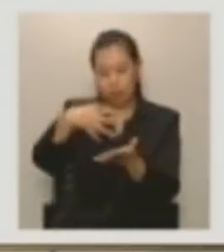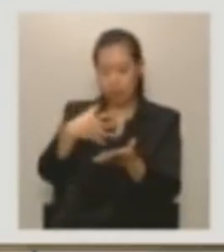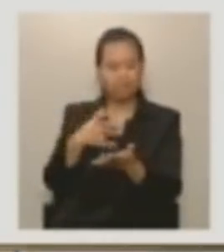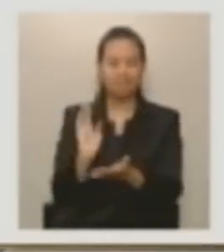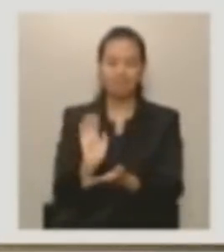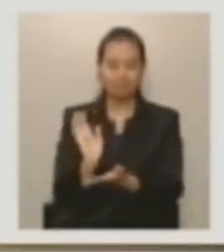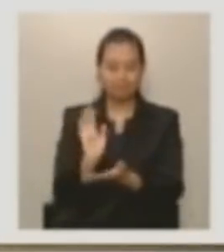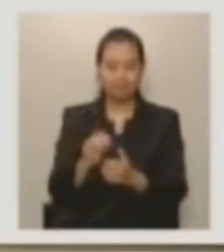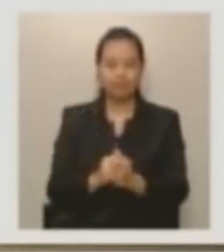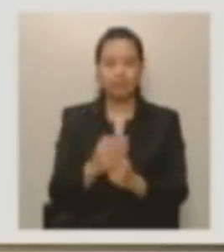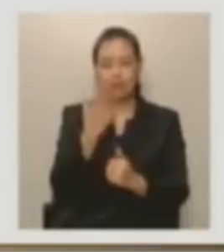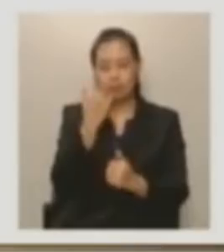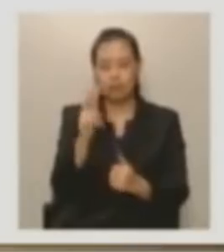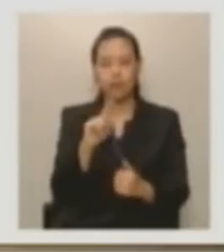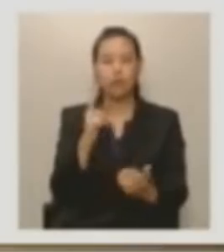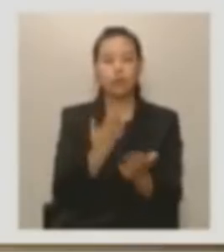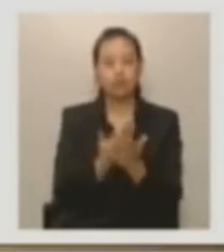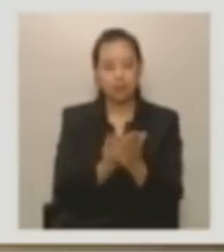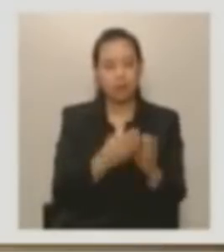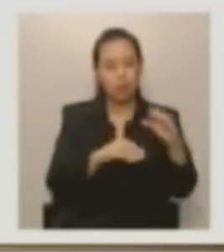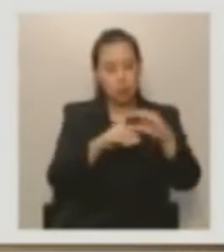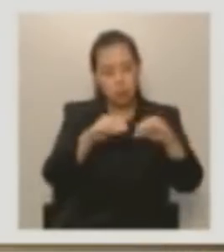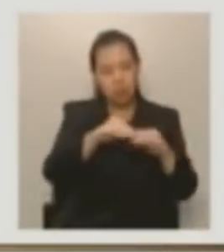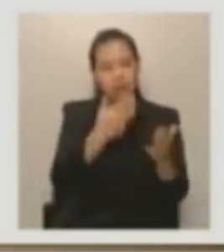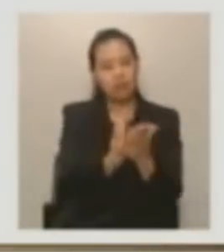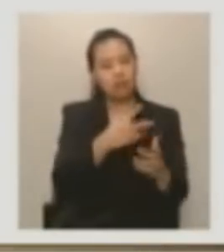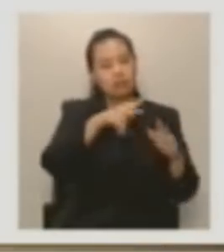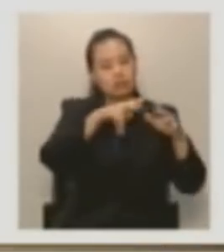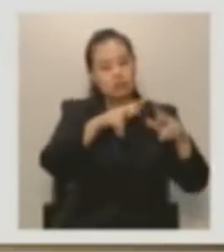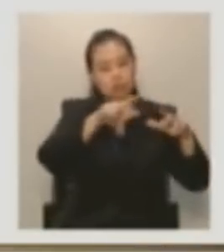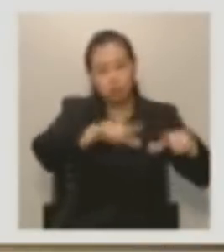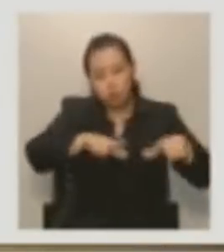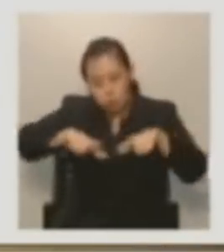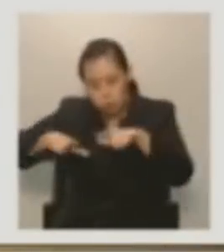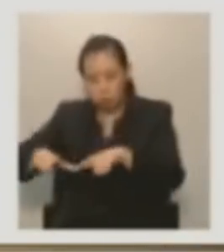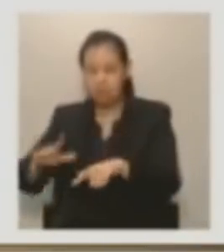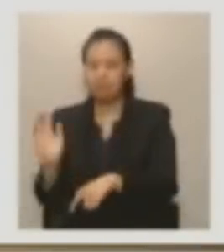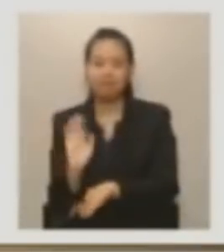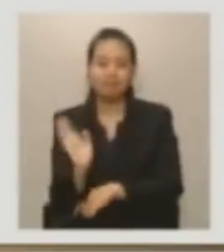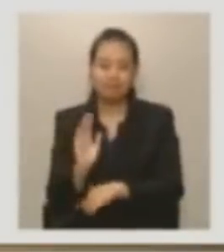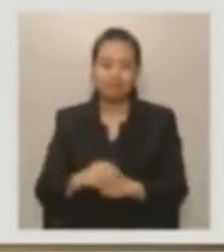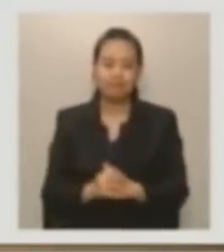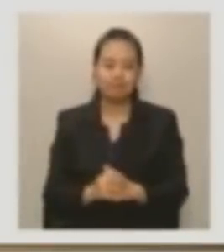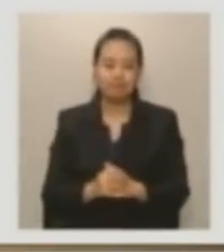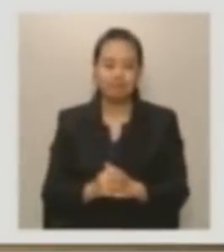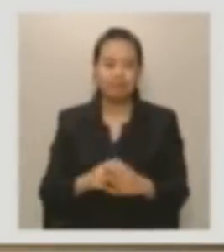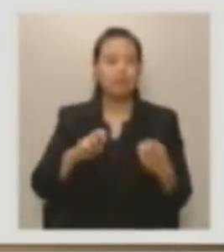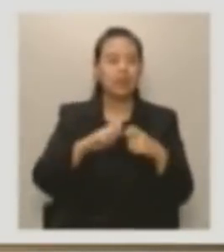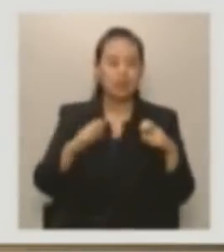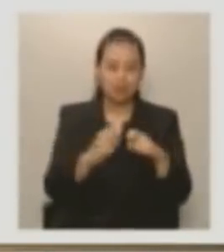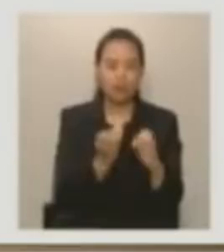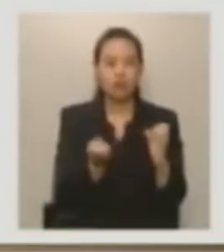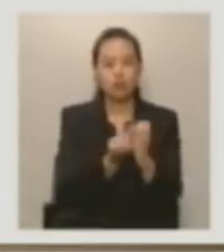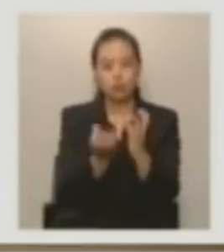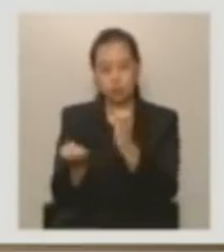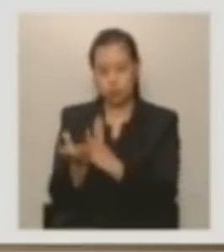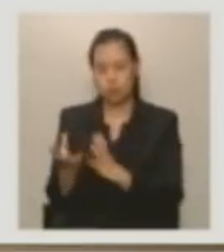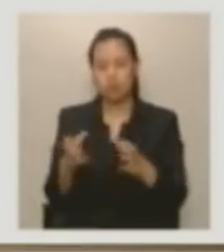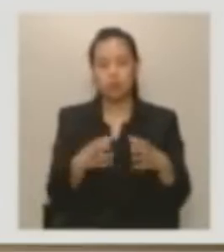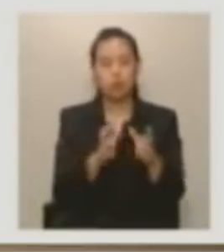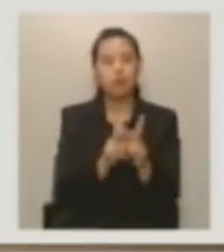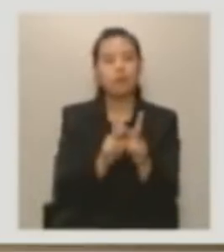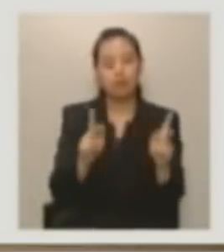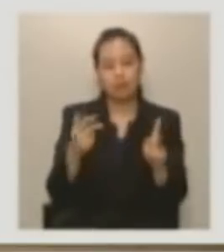ราไม่สามารถตัดงบเป็นรายโครงการได้ซึ่งเป็นปัญหาของกระบวนการตัดงบประมาณในชั้นกรรมการนะคะ